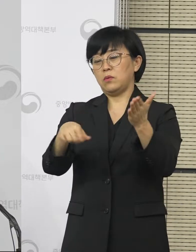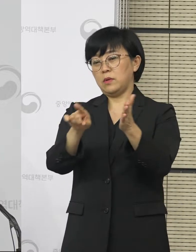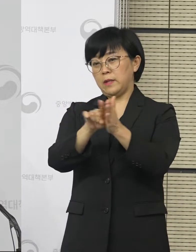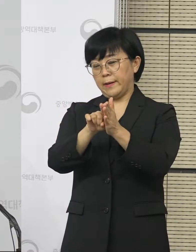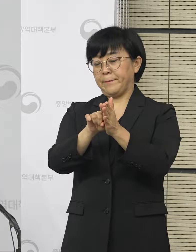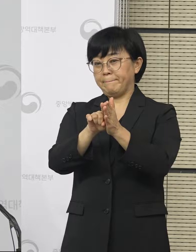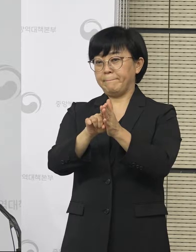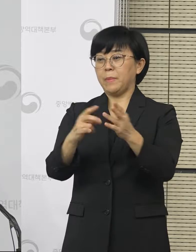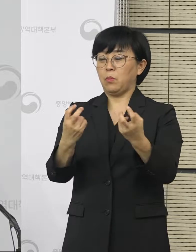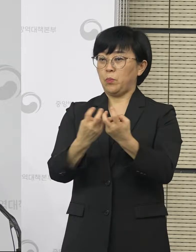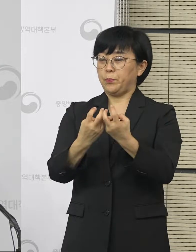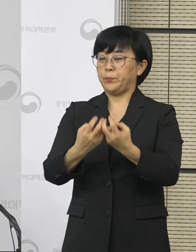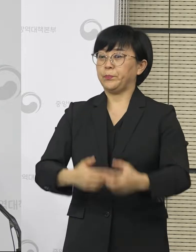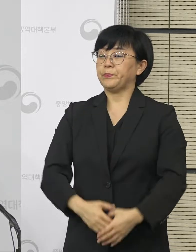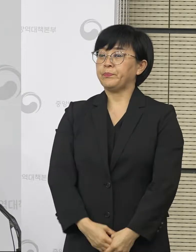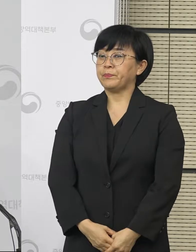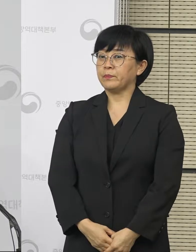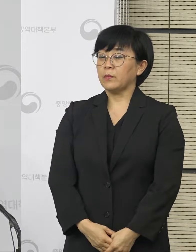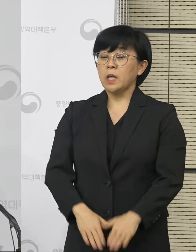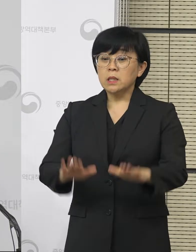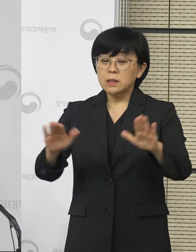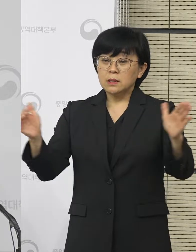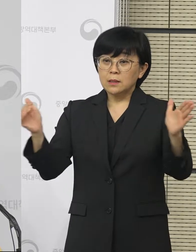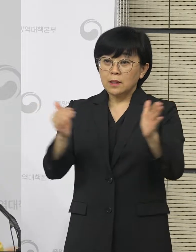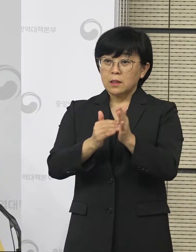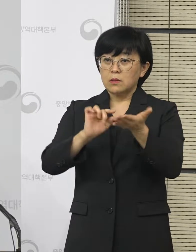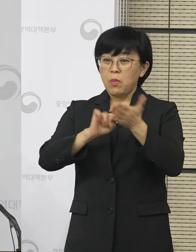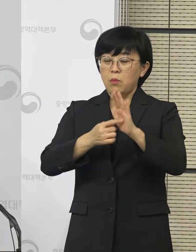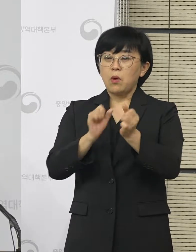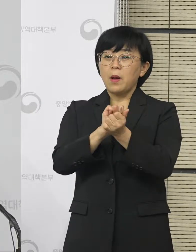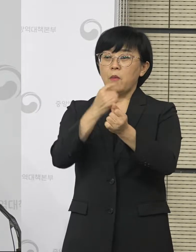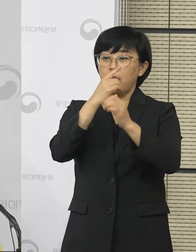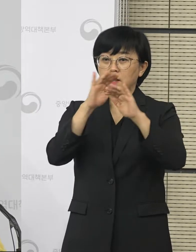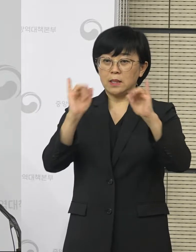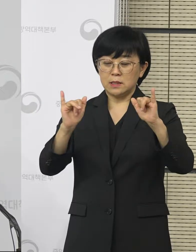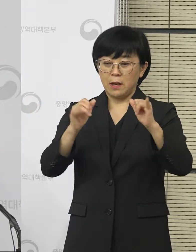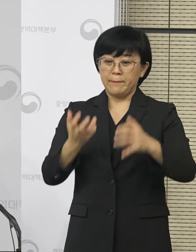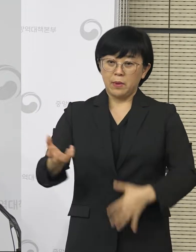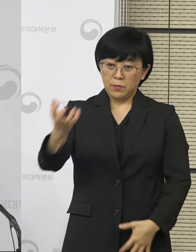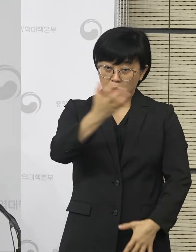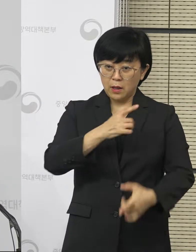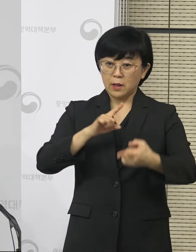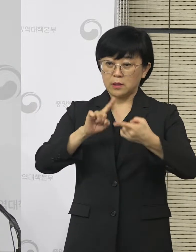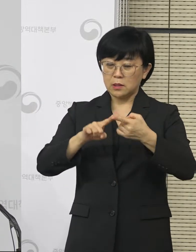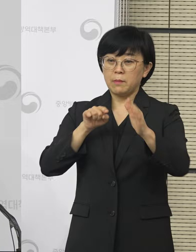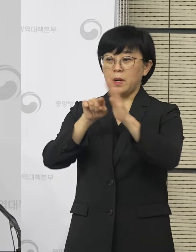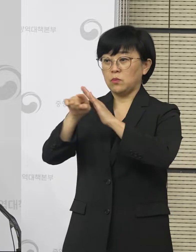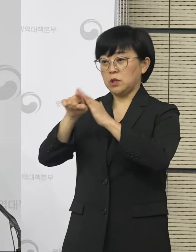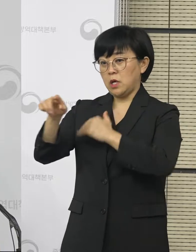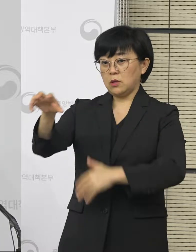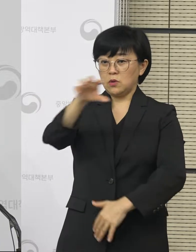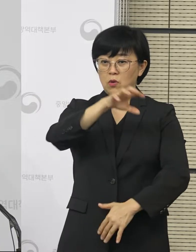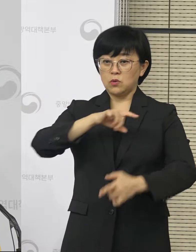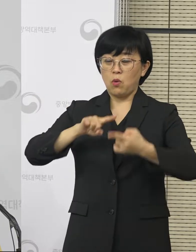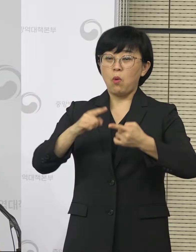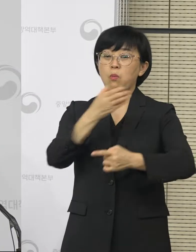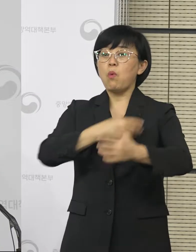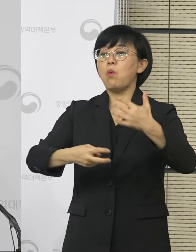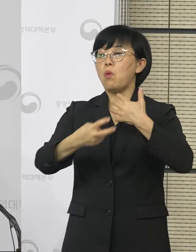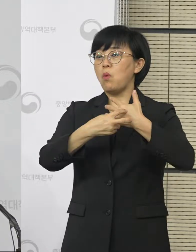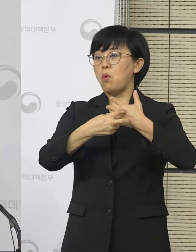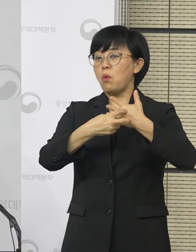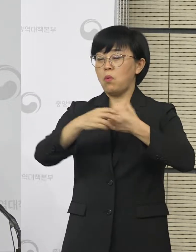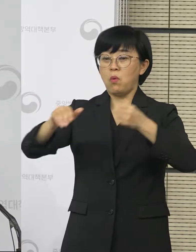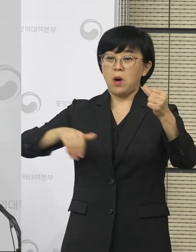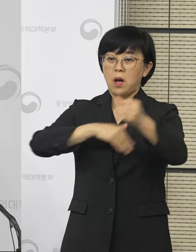신고하고 예방 조치를 취할 수 있도록 하기 위한 것입니다. 현재까지 발표된 확진 환자 이동 동선상 방문 장소는